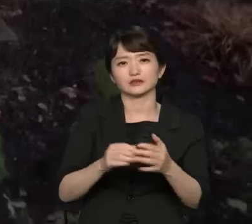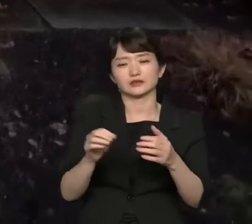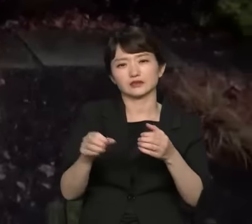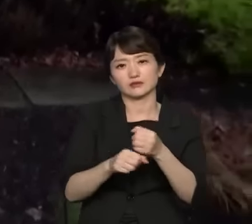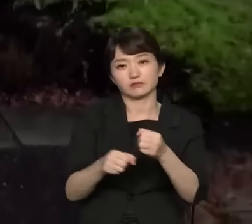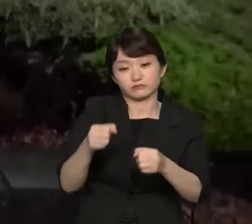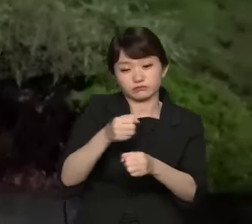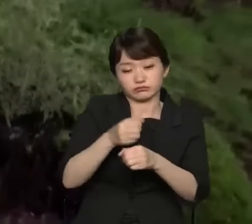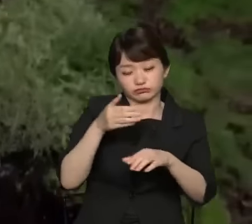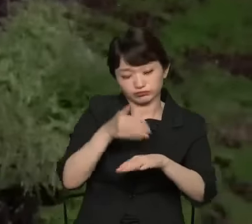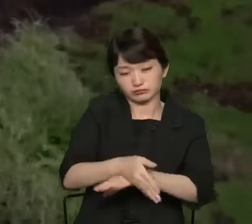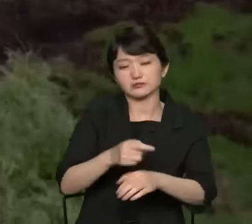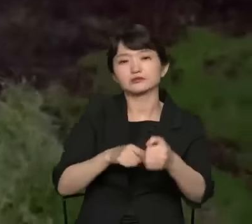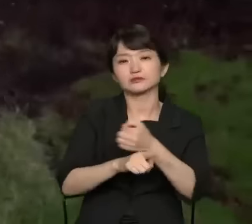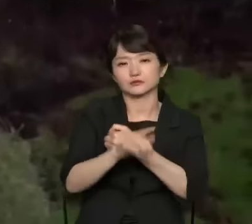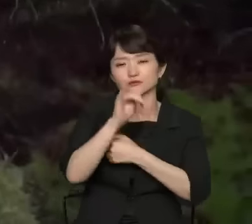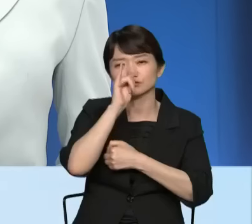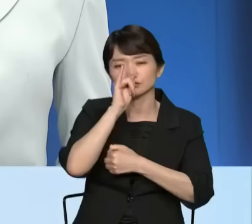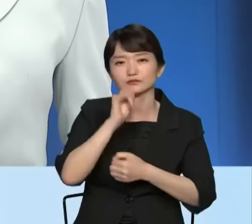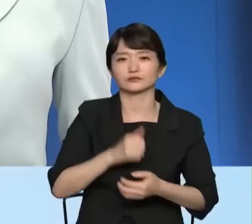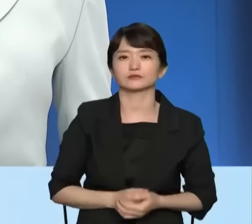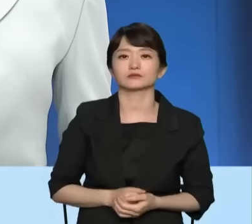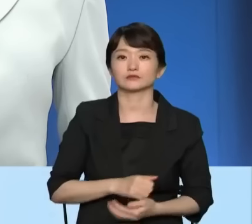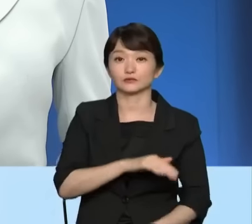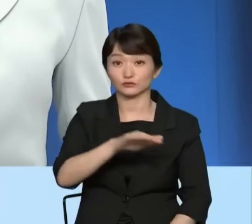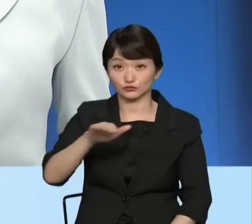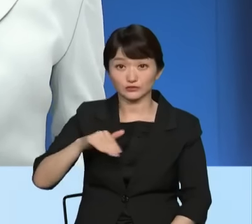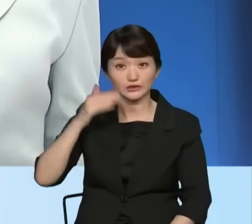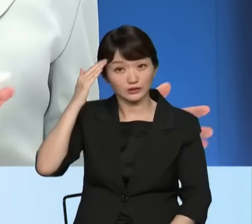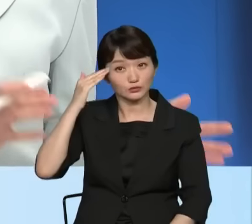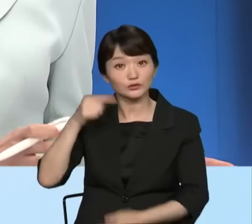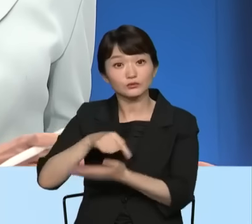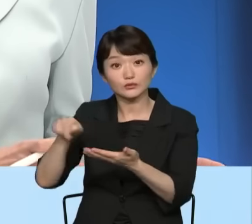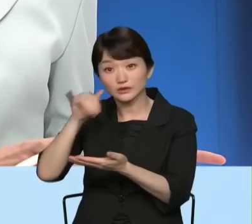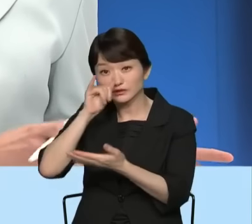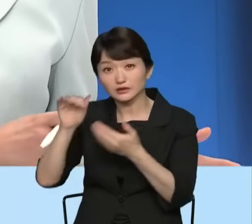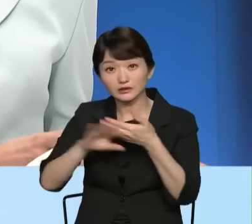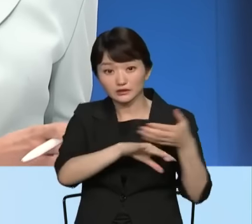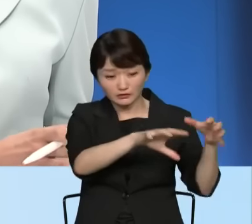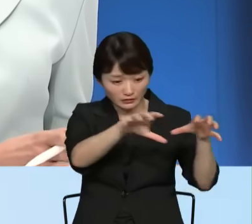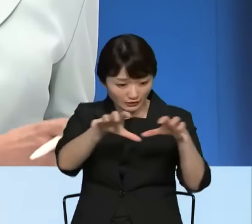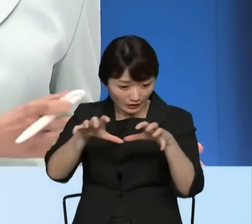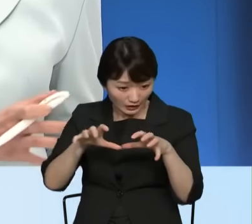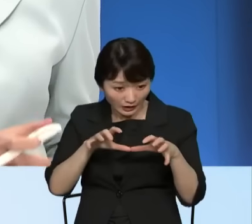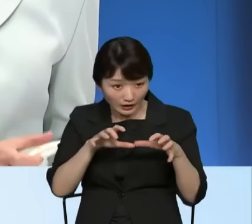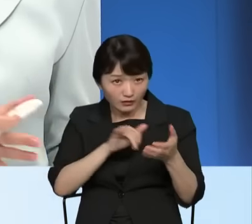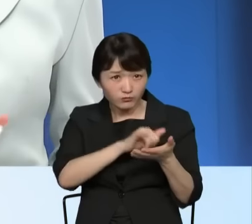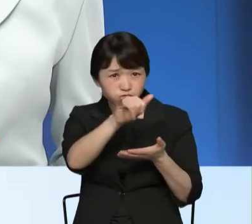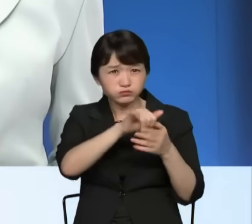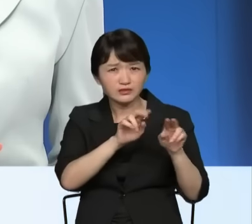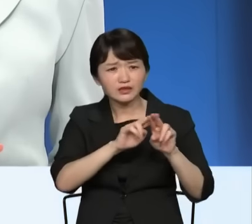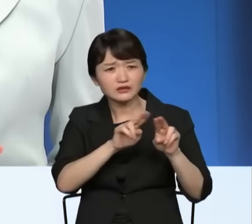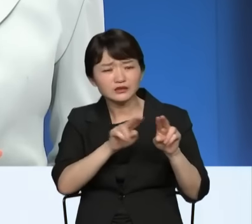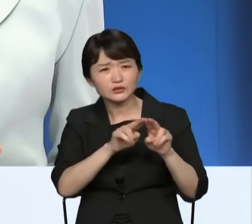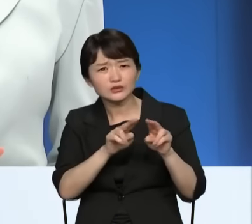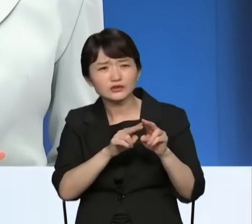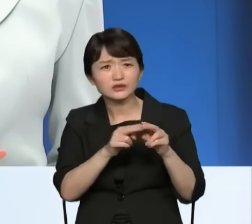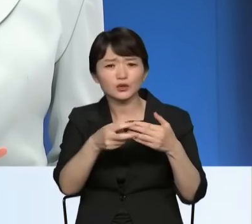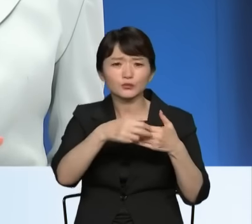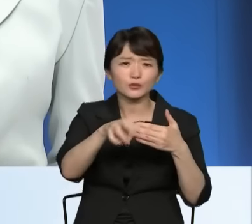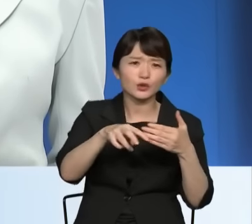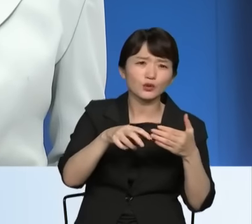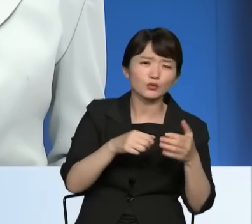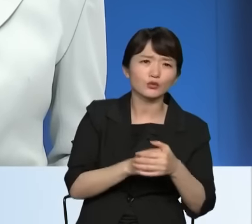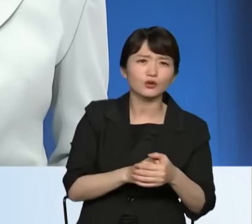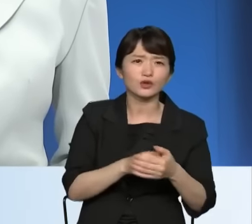없는 이유입니다네 뭐 물론 우리도 피해가 있긴 했지만 다른 나라들이 이렇게 대혼란을 겪는 거에 비해서는 상대적으로 피해 규모가